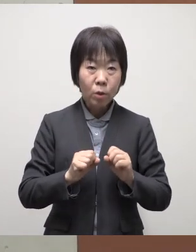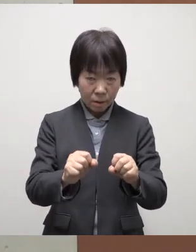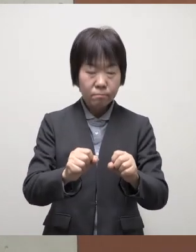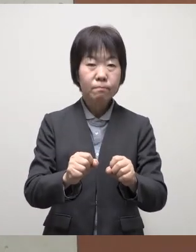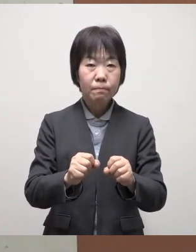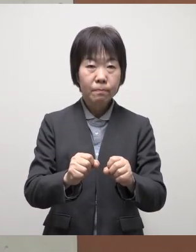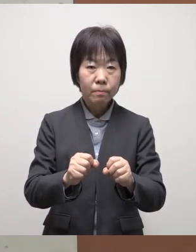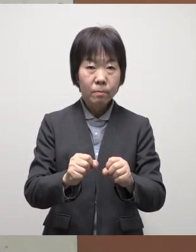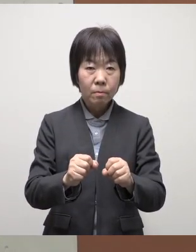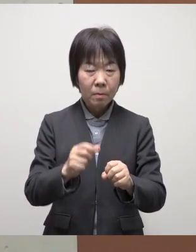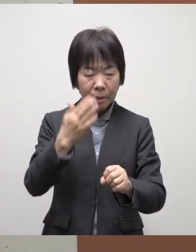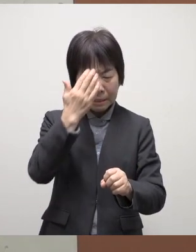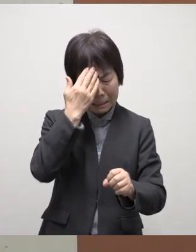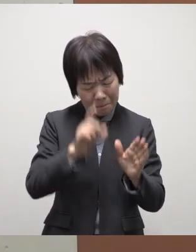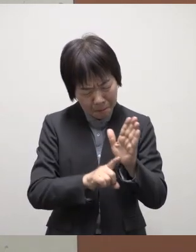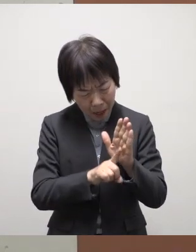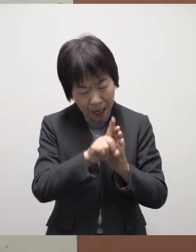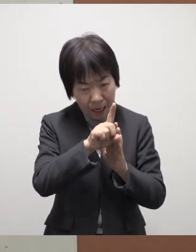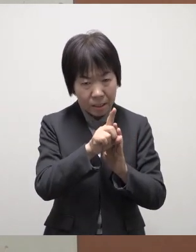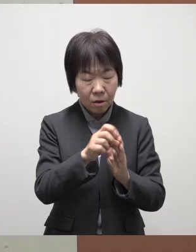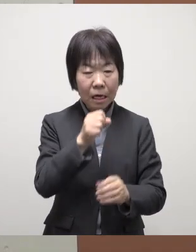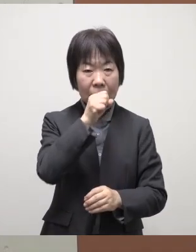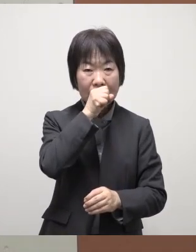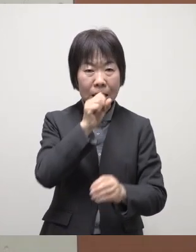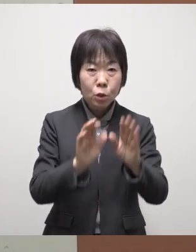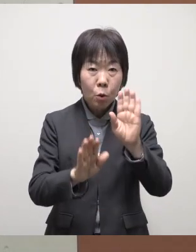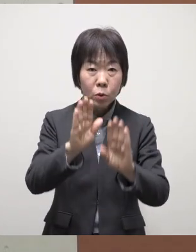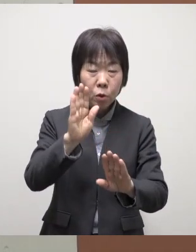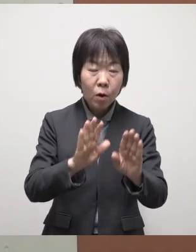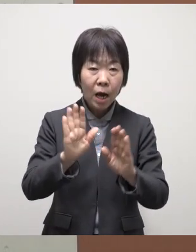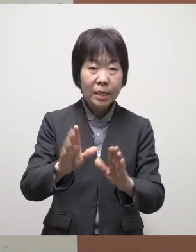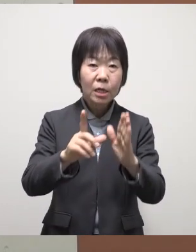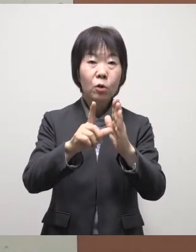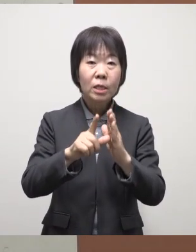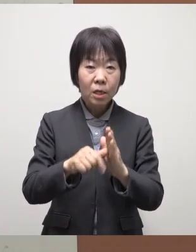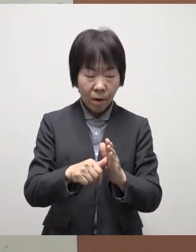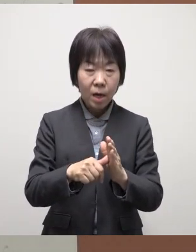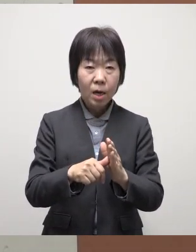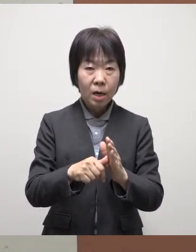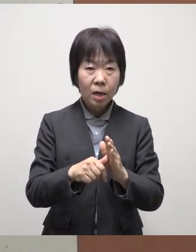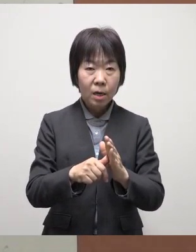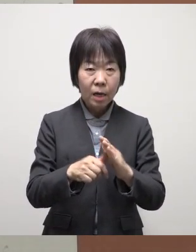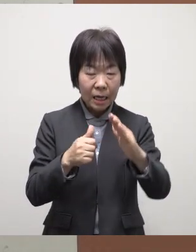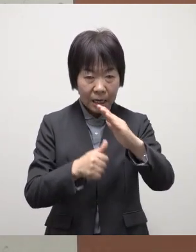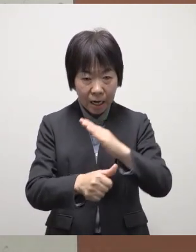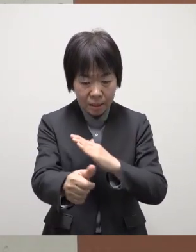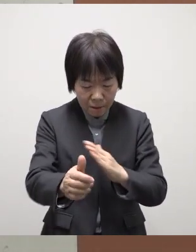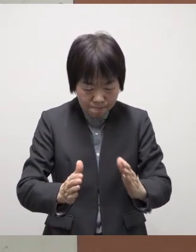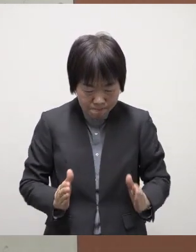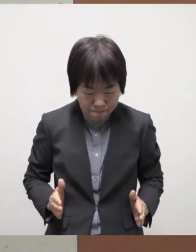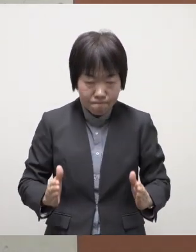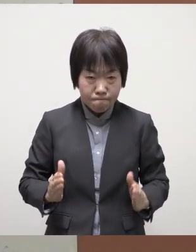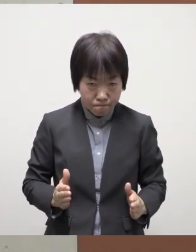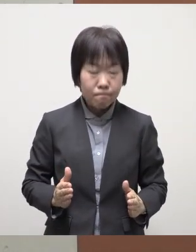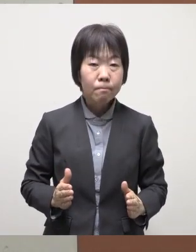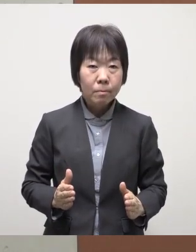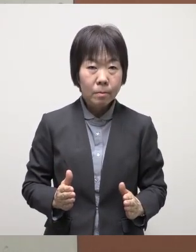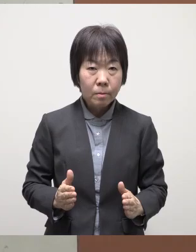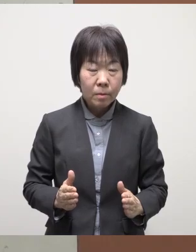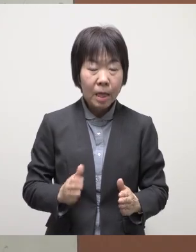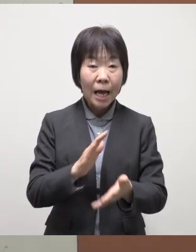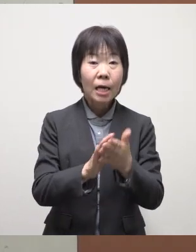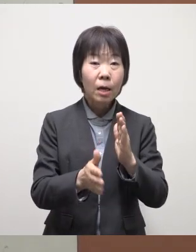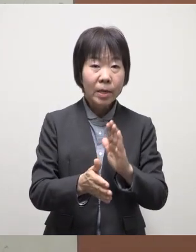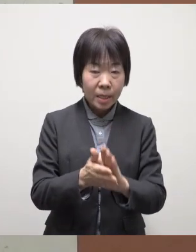子発熱等の風邪症状がみられる場合には外出を自粛するほか